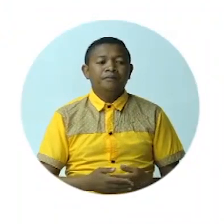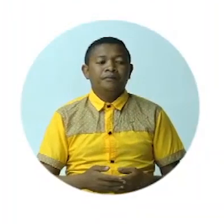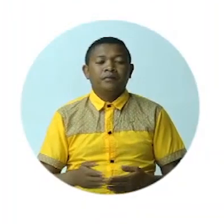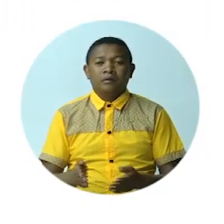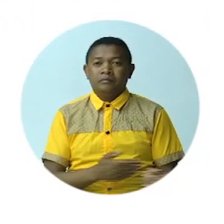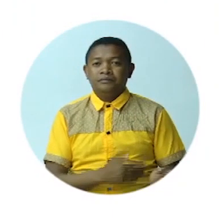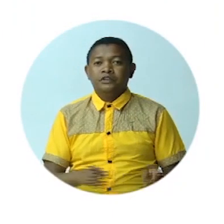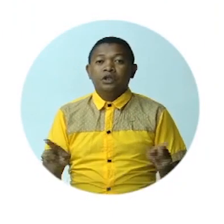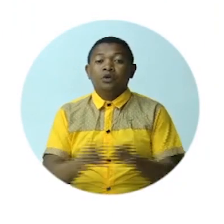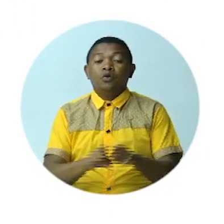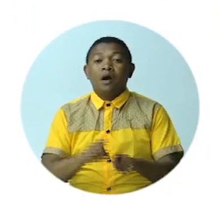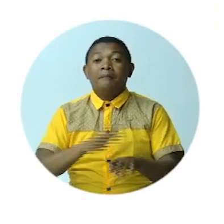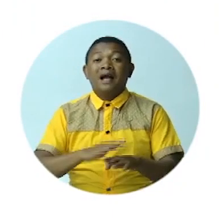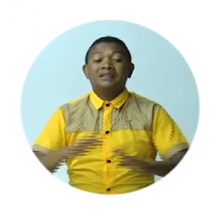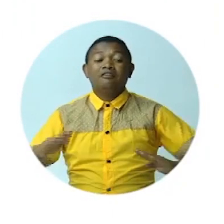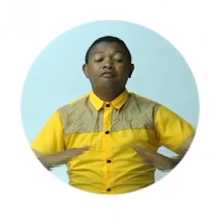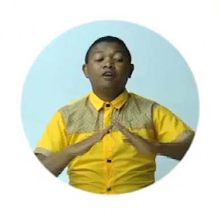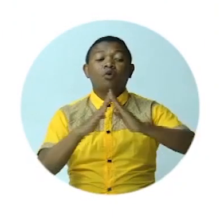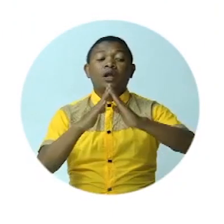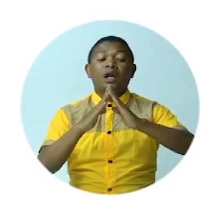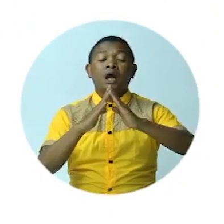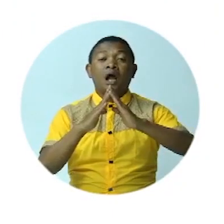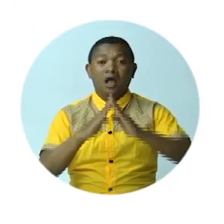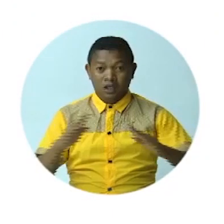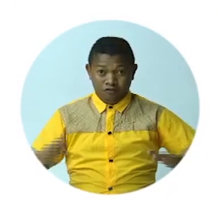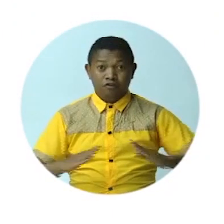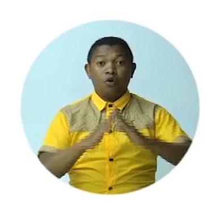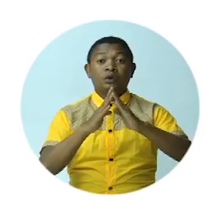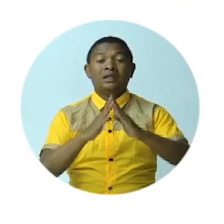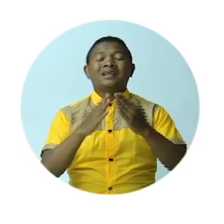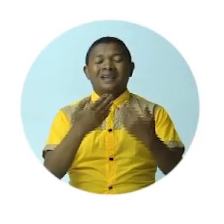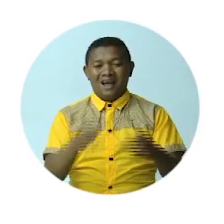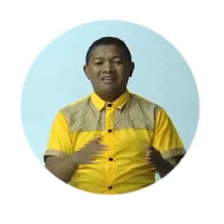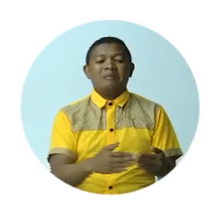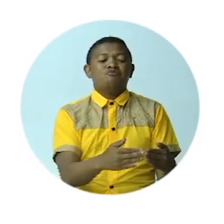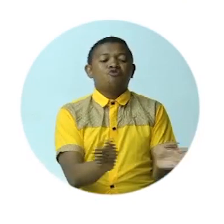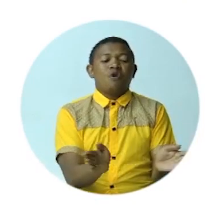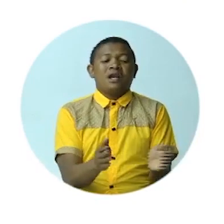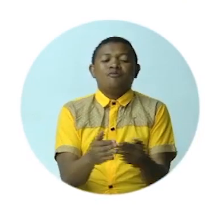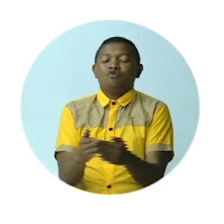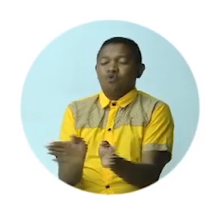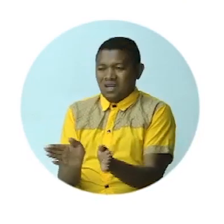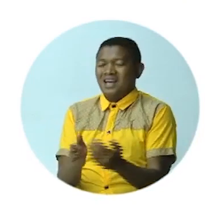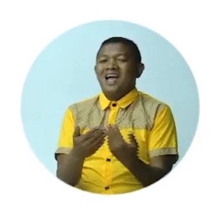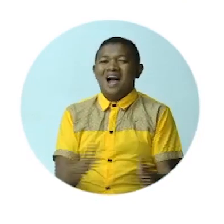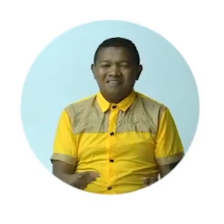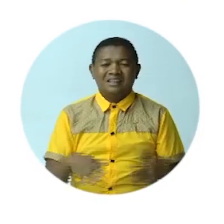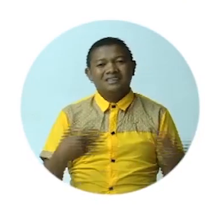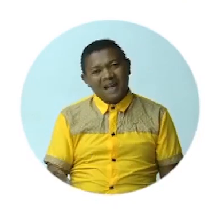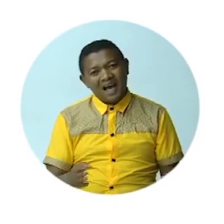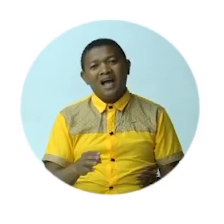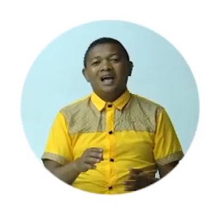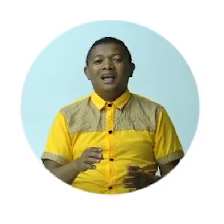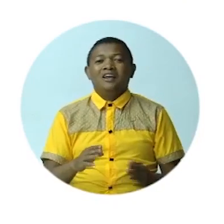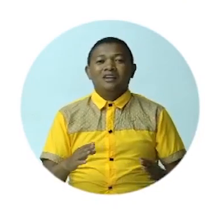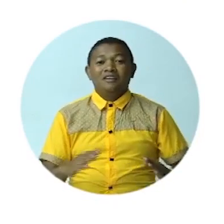kosa dia afaka misokatra trany ny fiangonana, ny moske amin'ny faritra rehetra manerana ny nosy